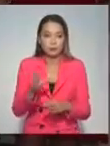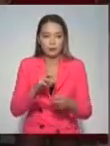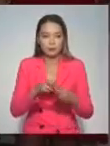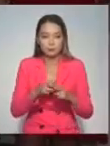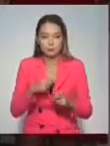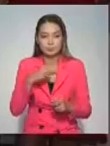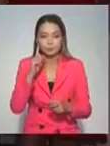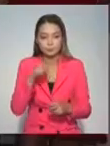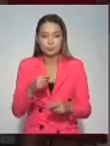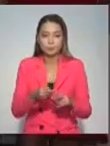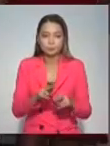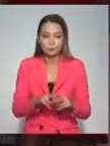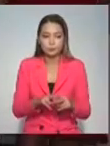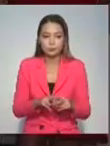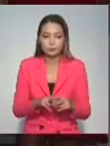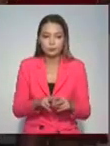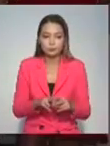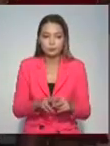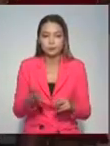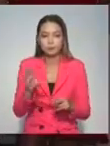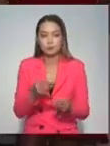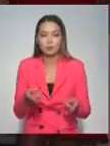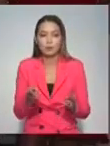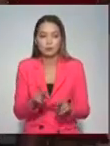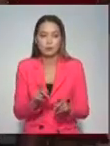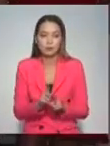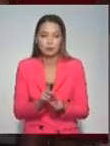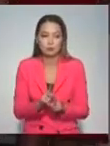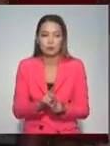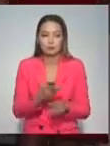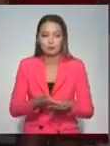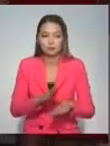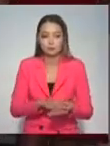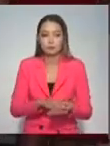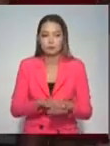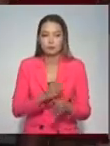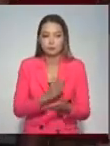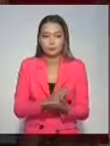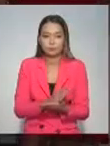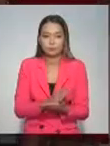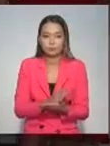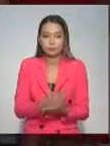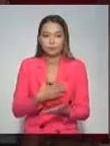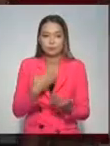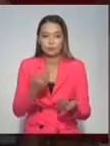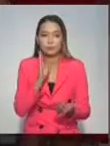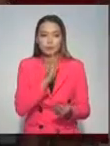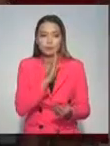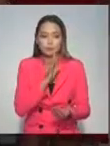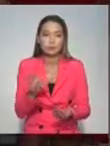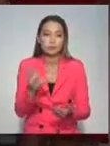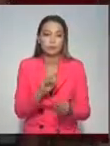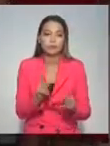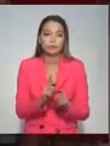мен үшін өте бір көңілге мұң қалдыратын жайт, өйткені тағы да бір рет мен аналарымыздың көз